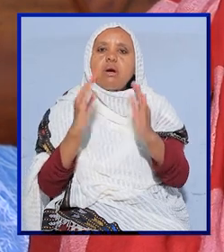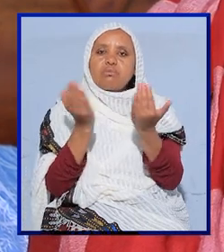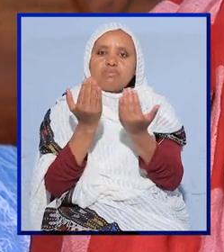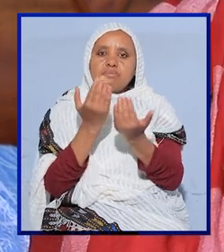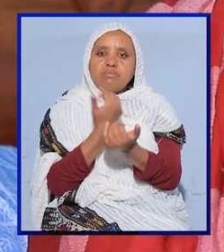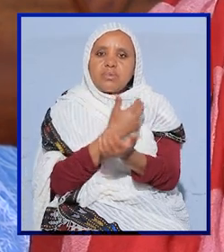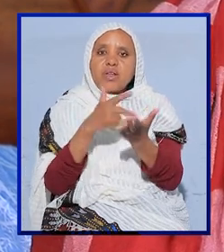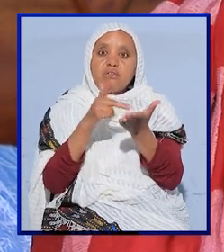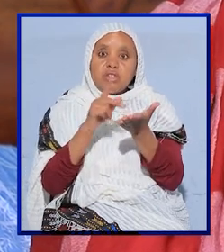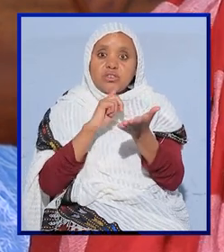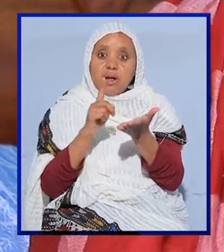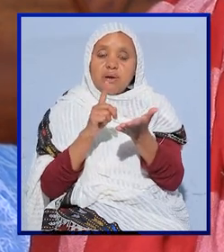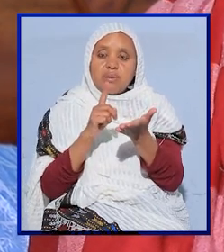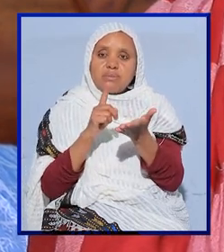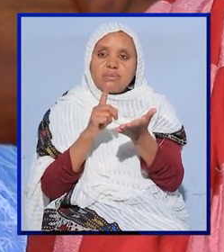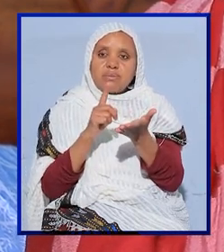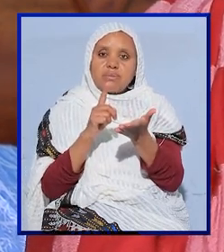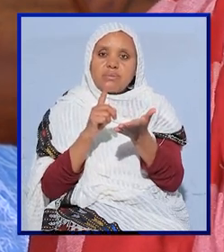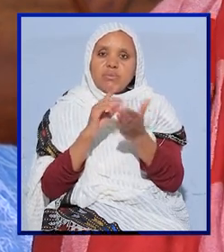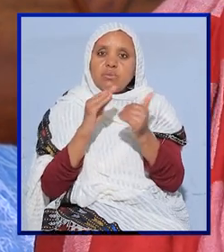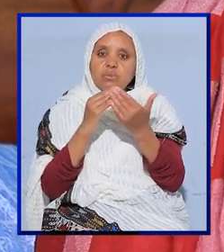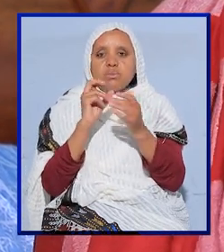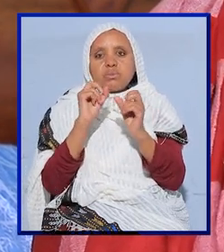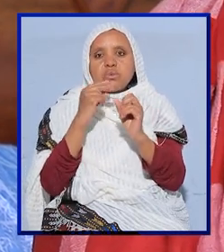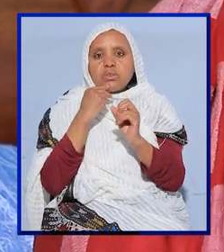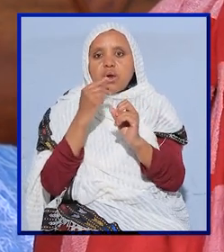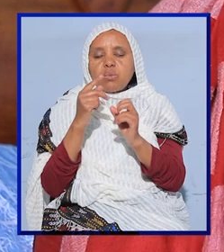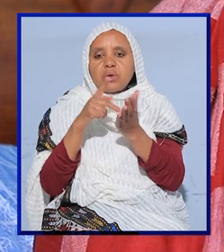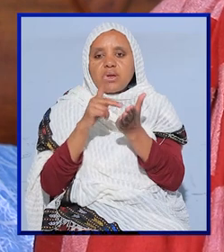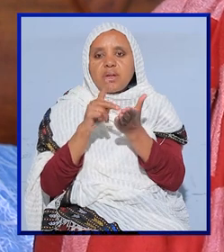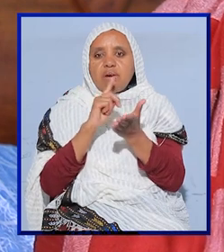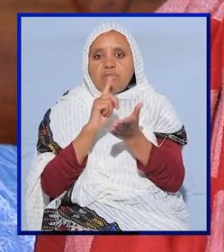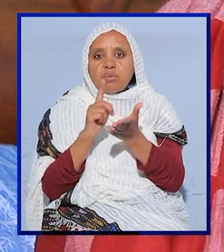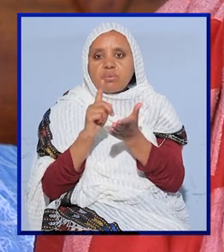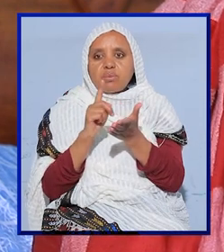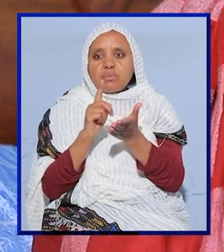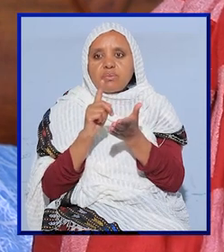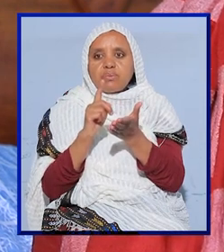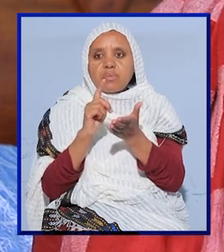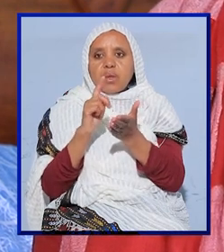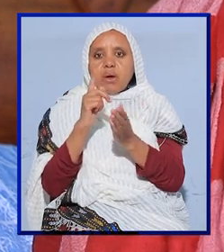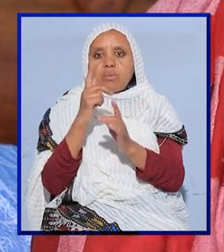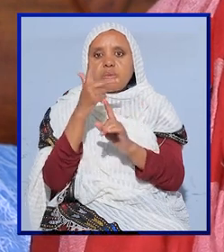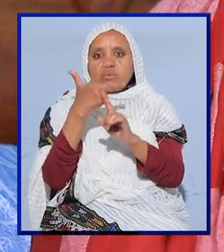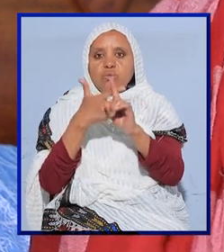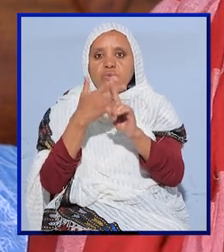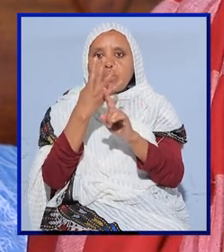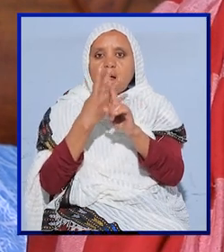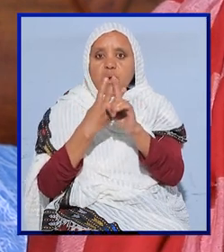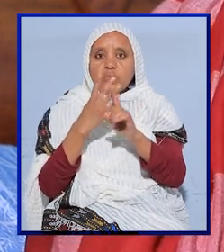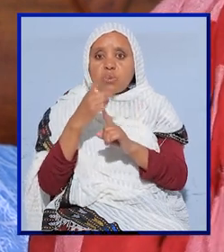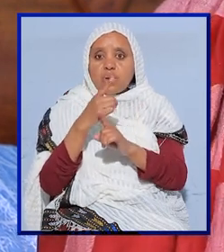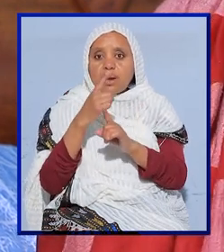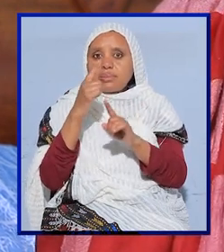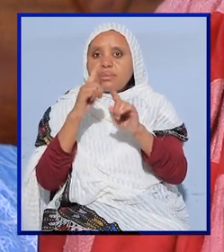ሚያሳቅጥሽ ይሄ ነው ብለው እኛ እንከፍልልሻለን ጓደኞች እሻልኩኝ። አሁን እየከፈልኩ ነው። አሁን አንድ